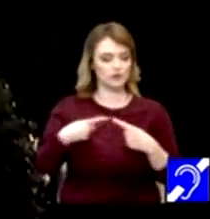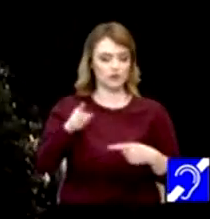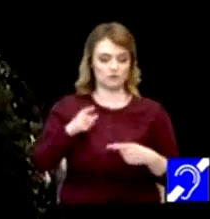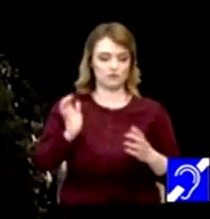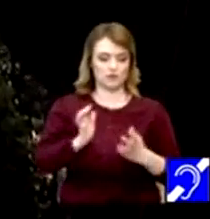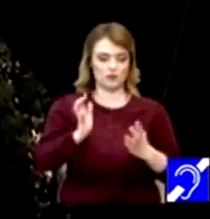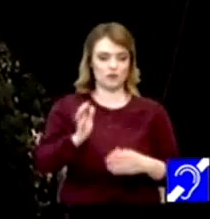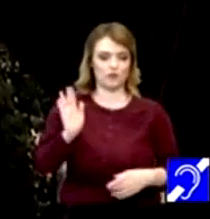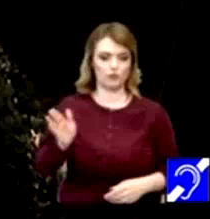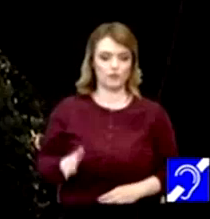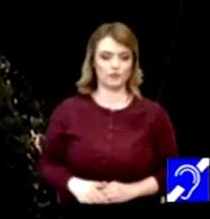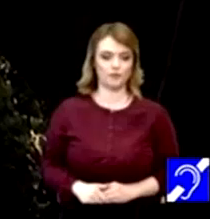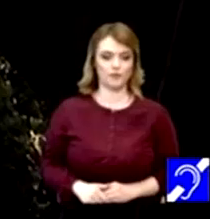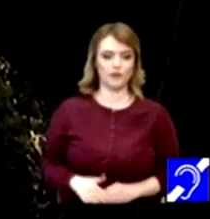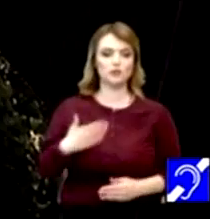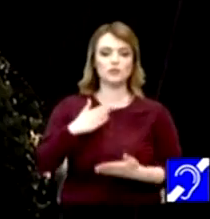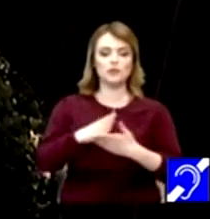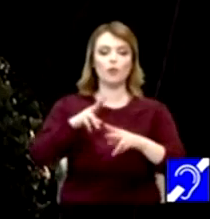cumnat.